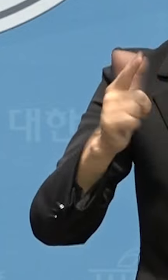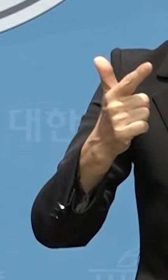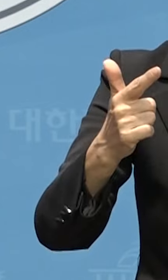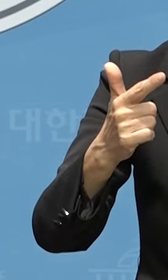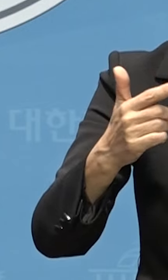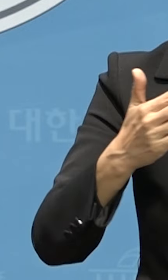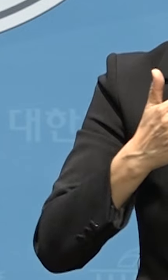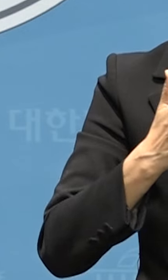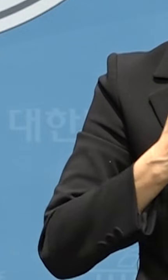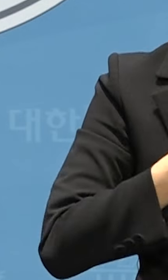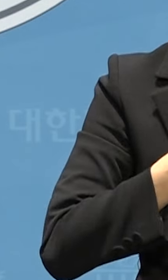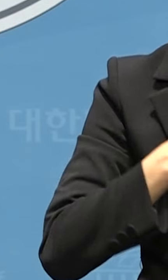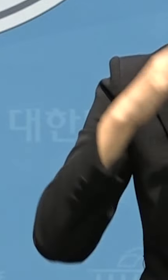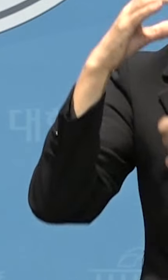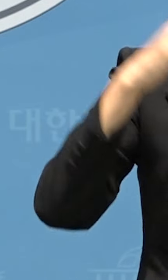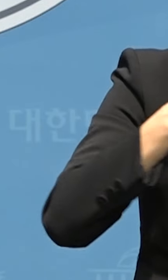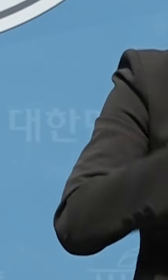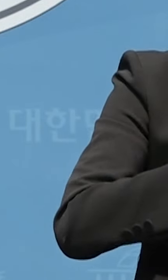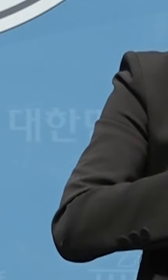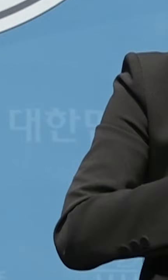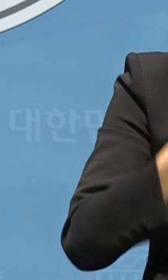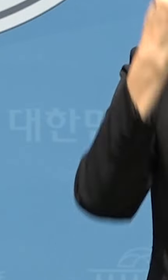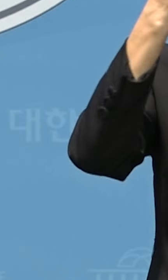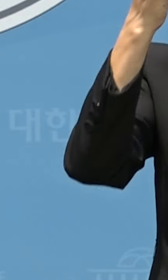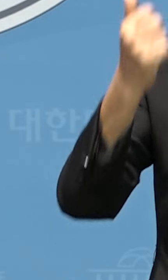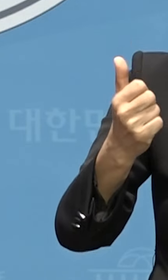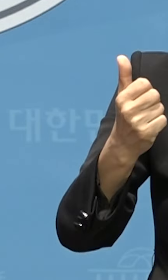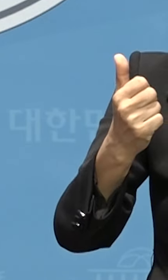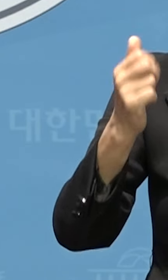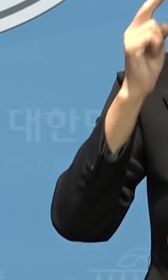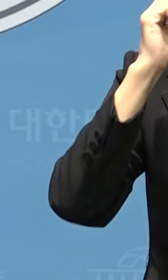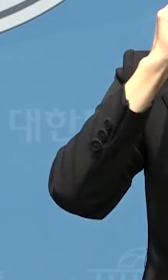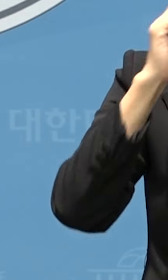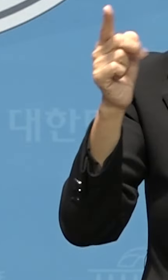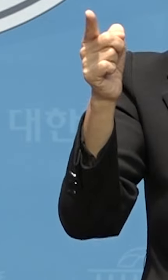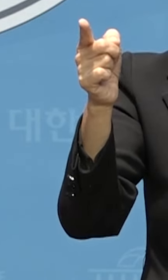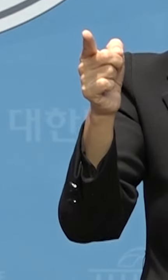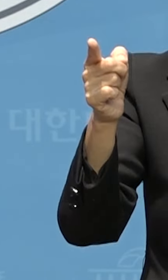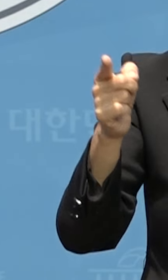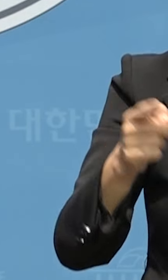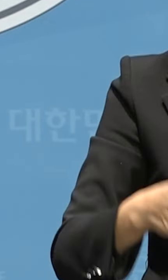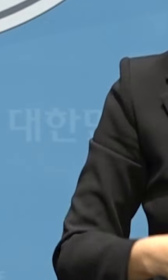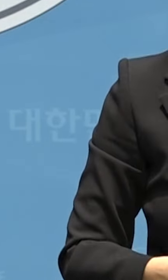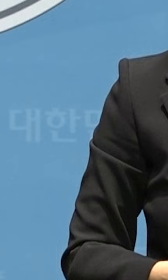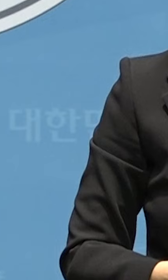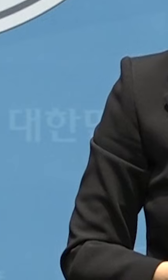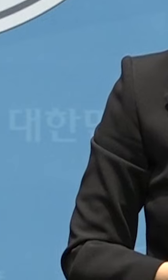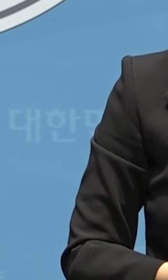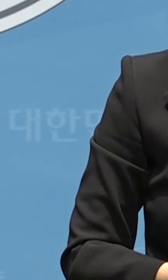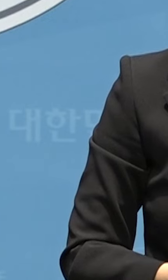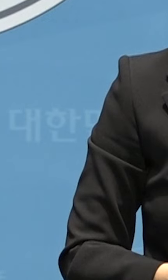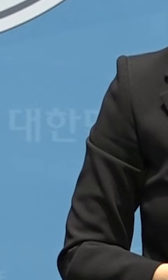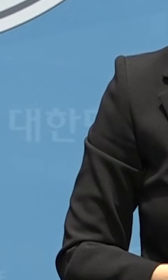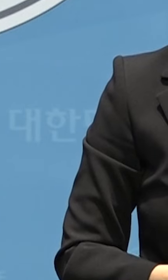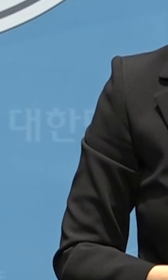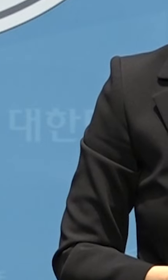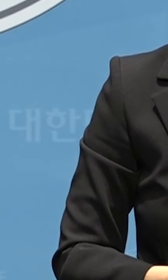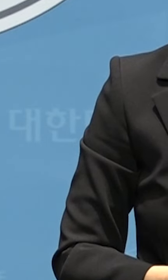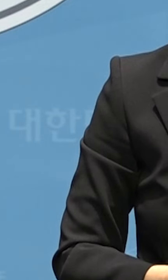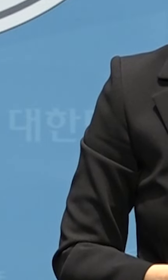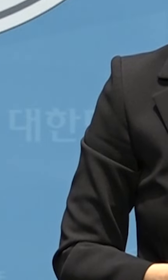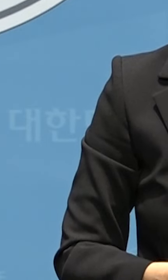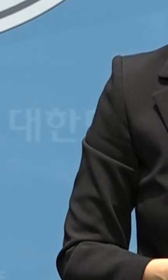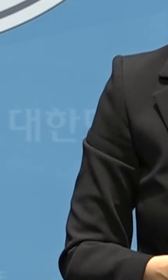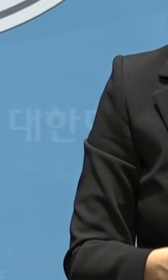저를 잡겠다고 하니 아무리 검찰이 막장이라고 해도 이럴 수는 없습니다. 지난 총선을